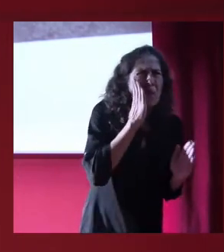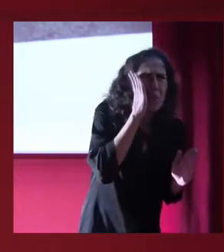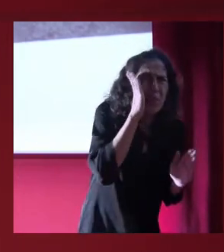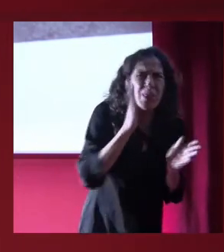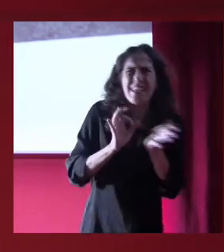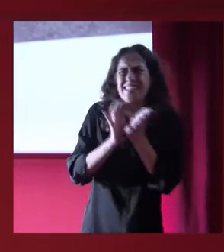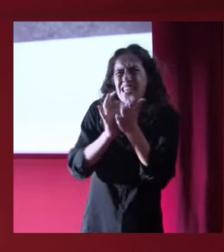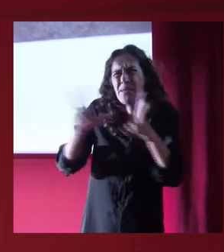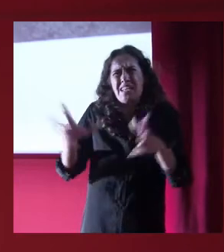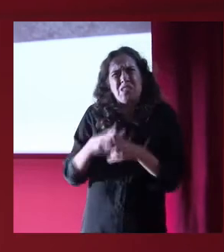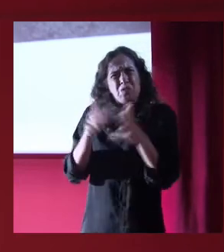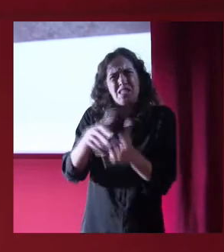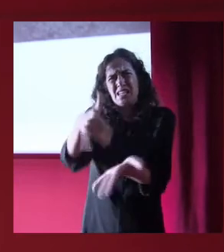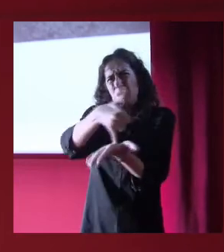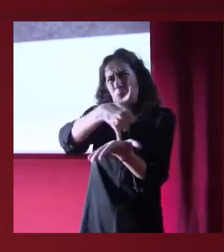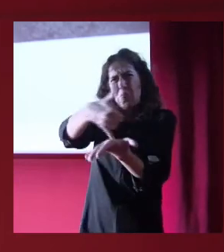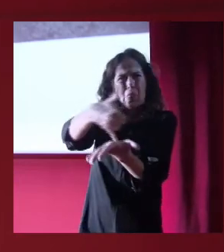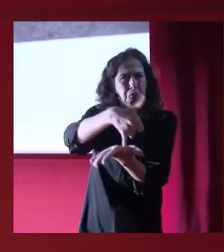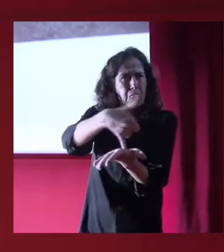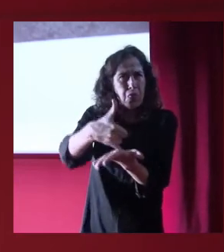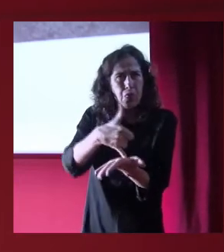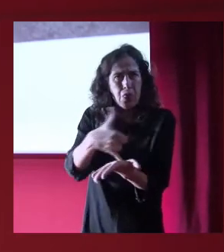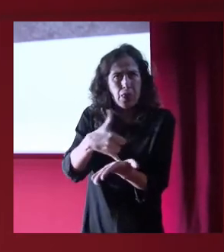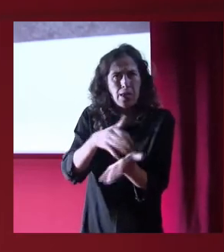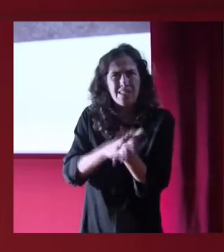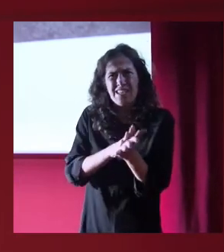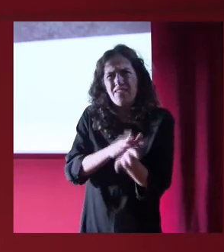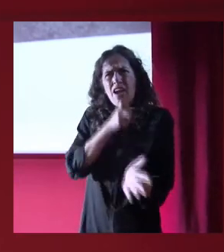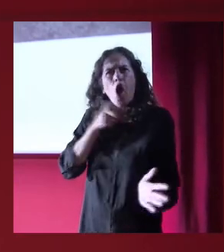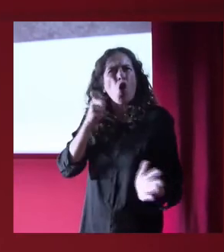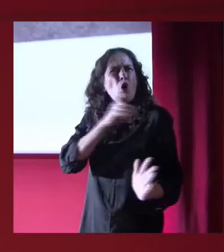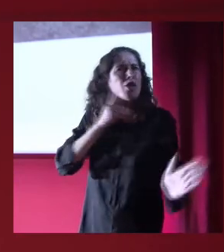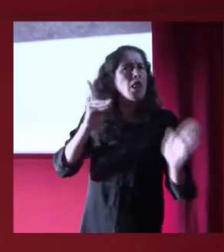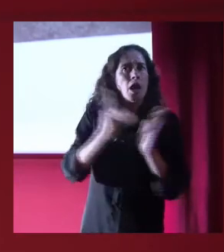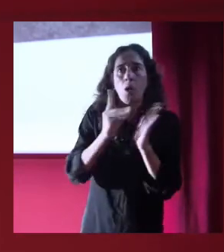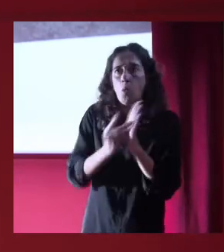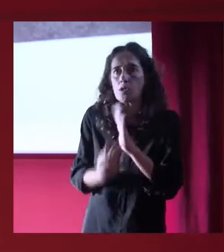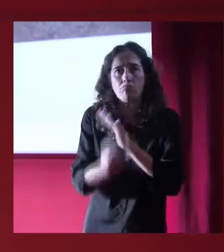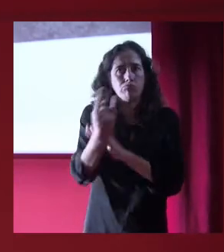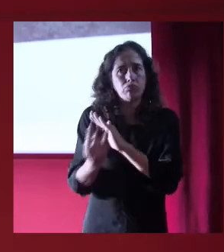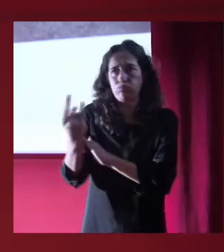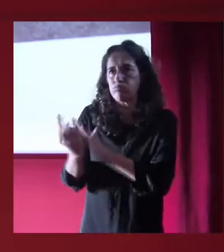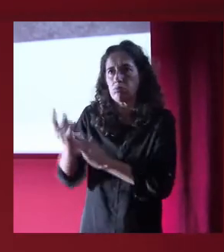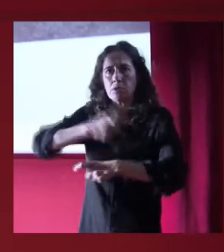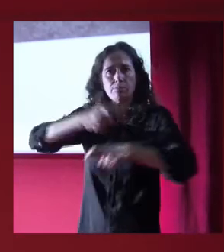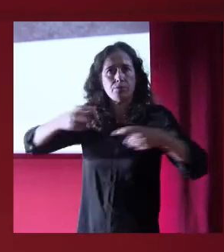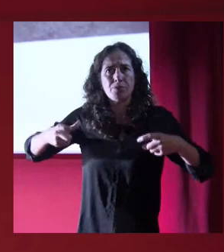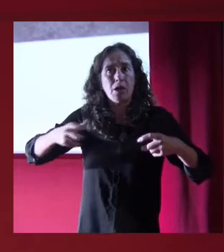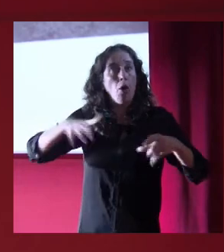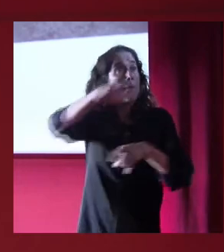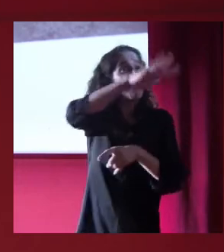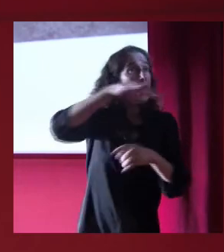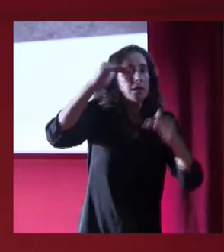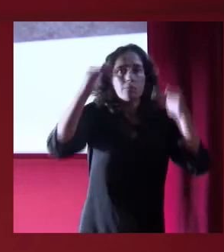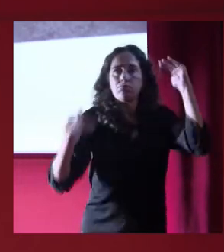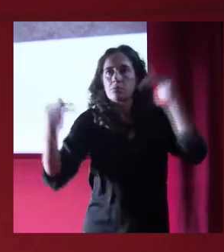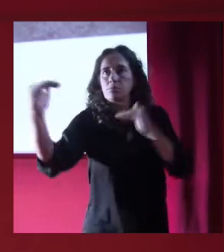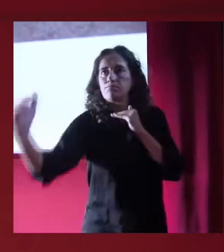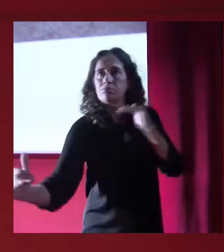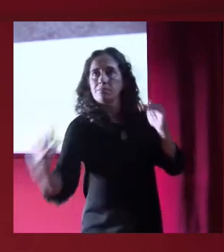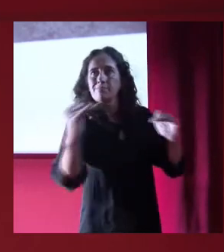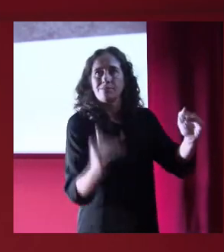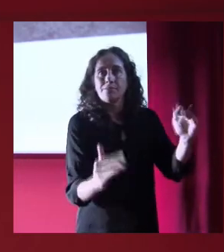socials molt deficitaris, amb una delinqüència rampant, amb moltes diferències entre els barris. Però aquella